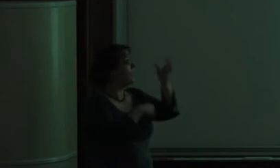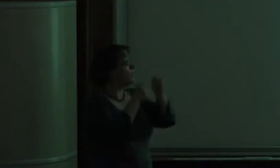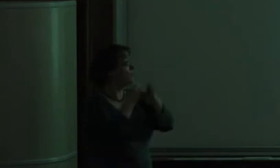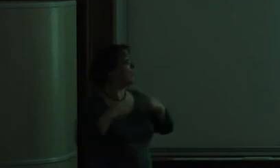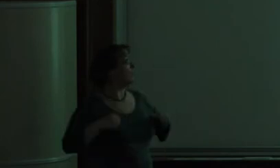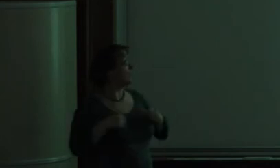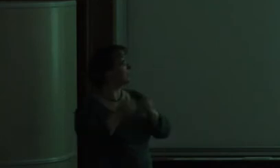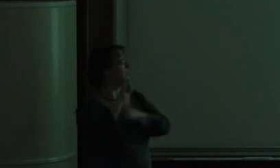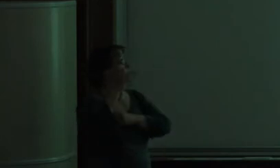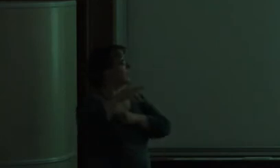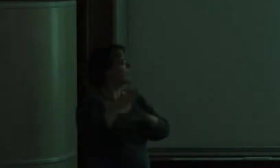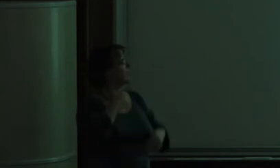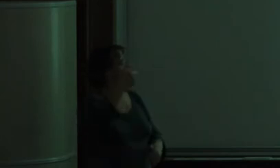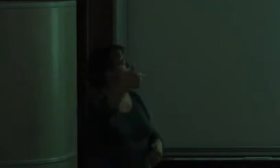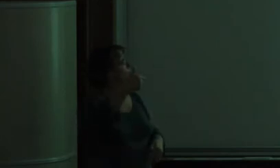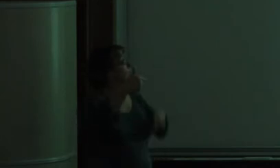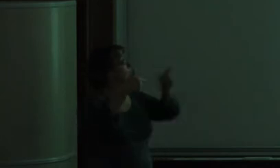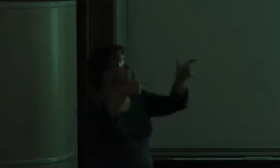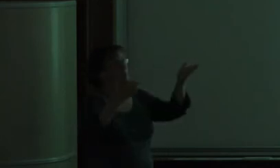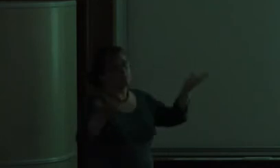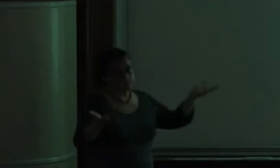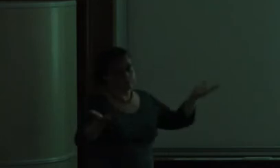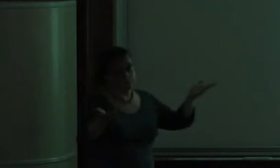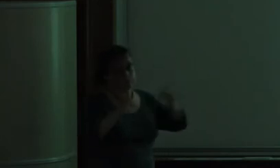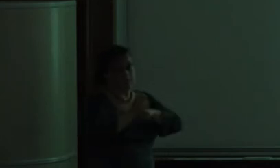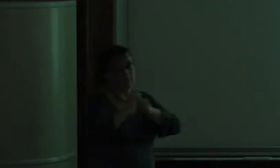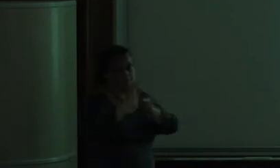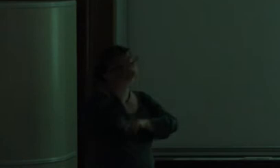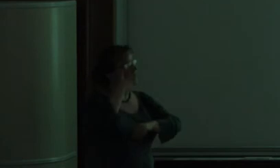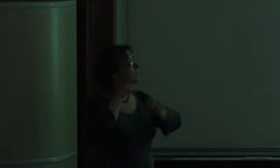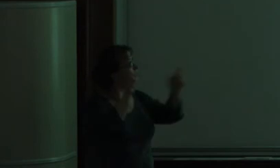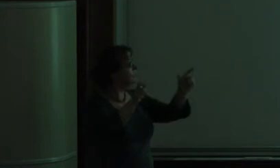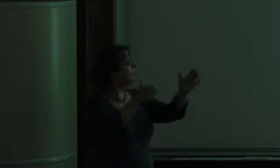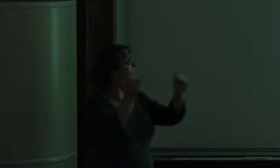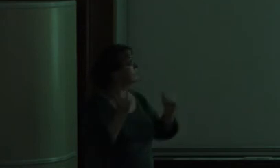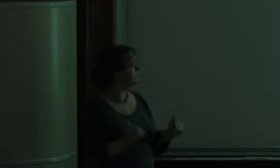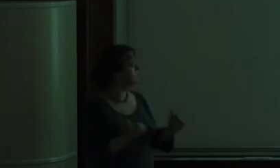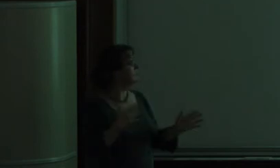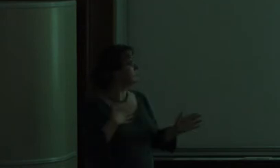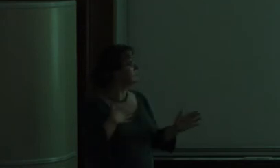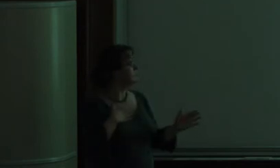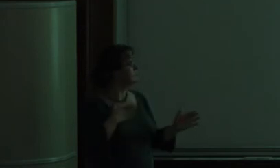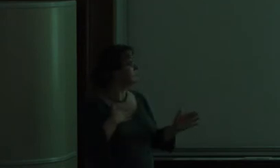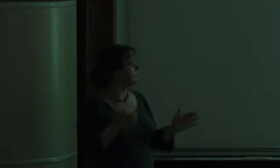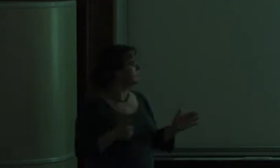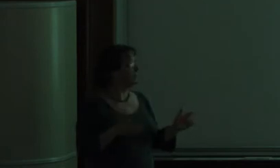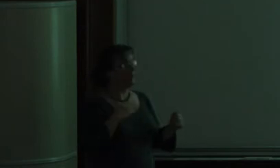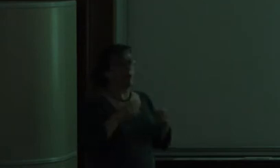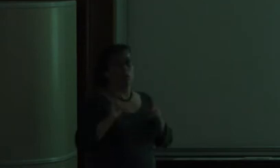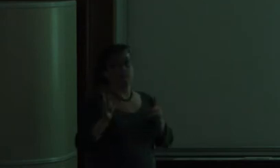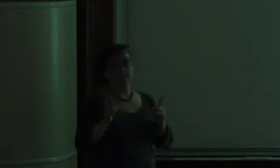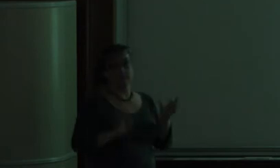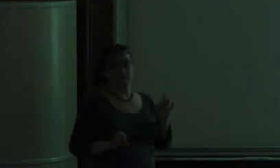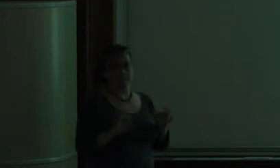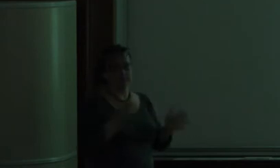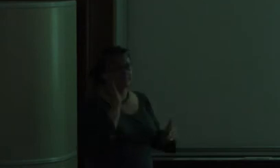connexion. Alors là, les deux seuls qui sont connectés, bah, c'est Docker parce que c'est une interface virtuelle et bah, c'est mon loopback interne bah, parce que j'ai pas de Wi-Fi et j'ai pas d'Ethernet